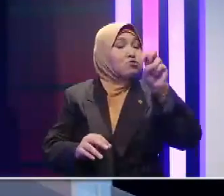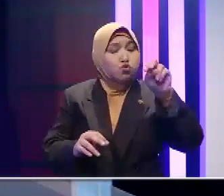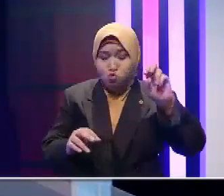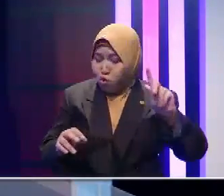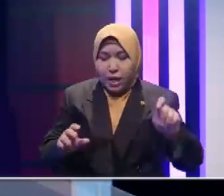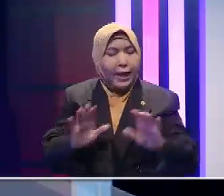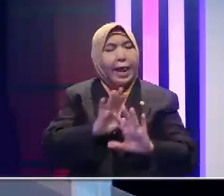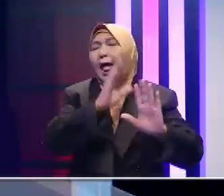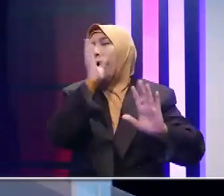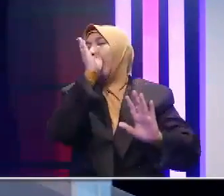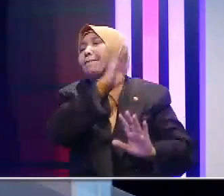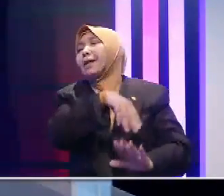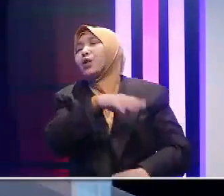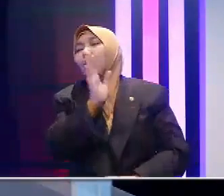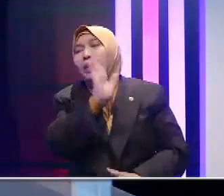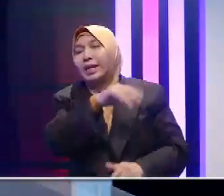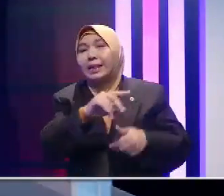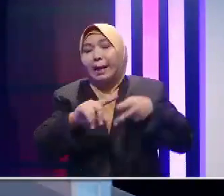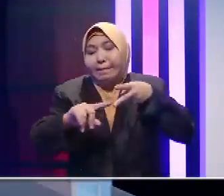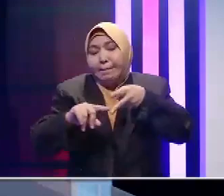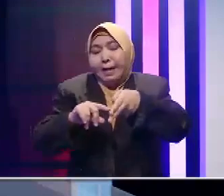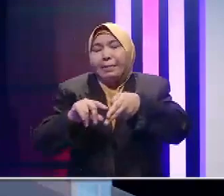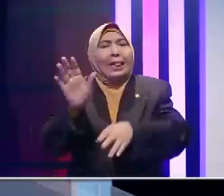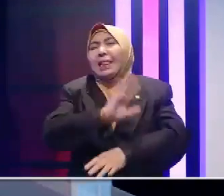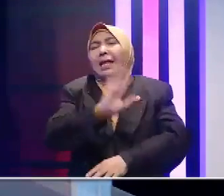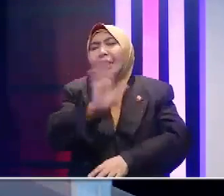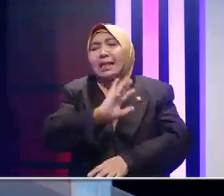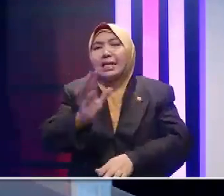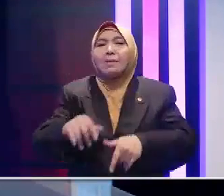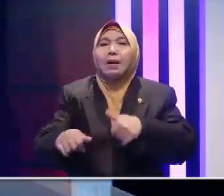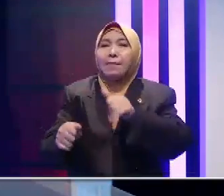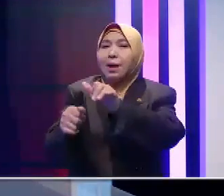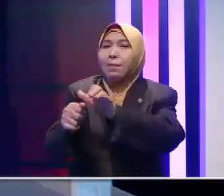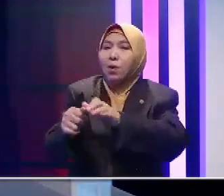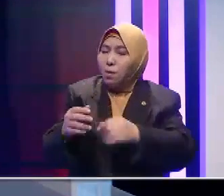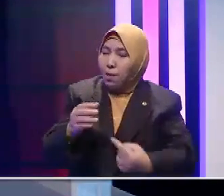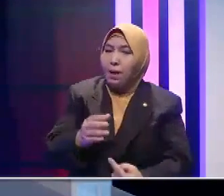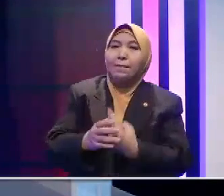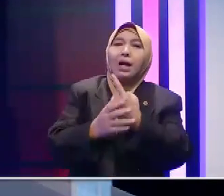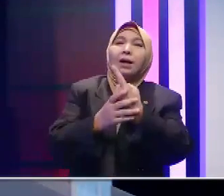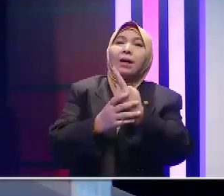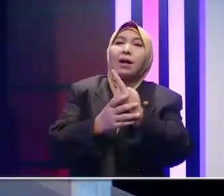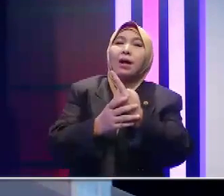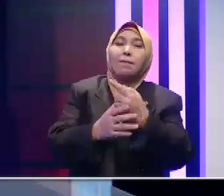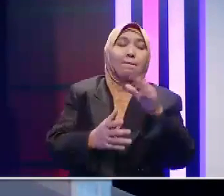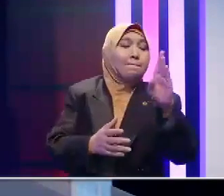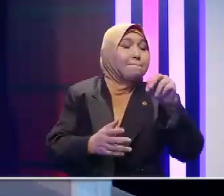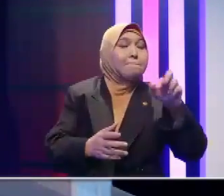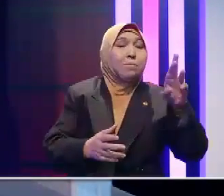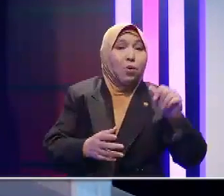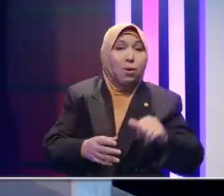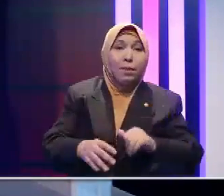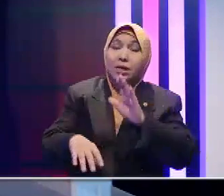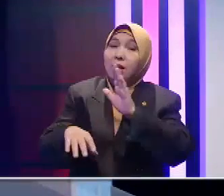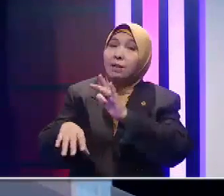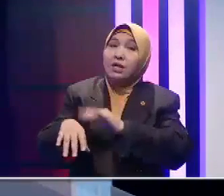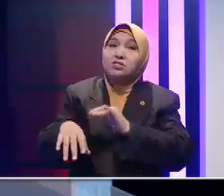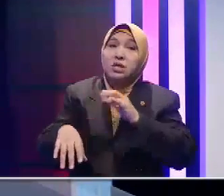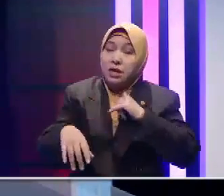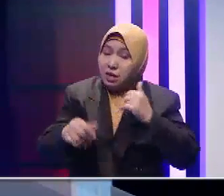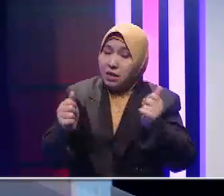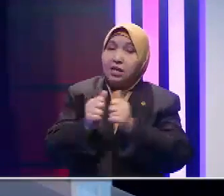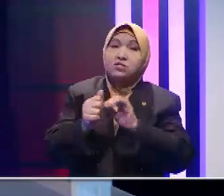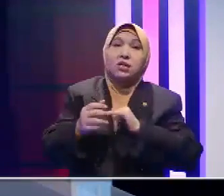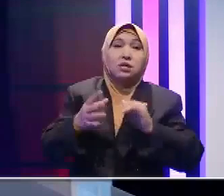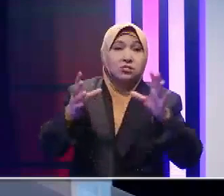tak apa, dia belajar dulu. Dan dia sendiri yang mengujuk satu keadaan, bro, dia kata dengan saya, diceritakan saya dengan saya juga